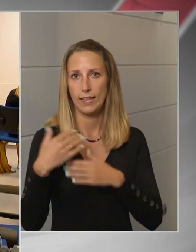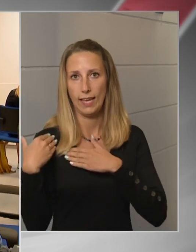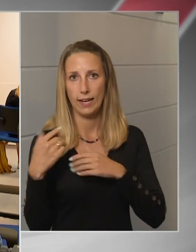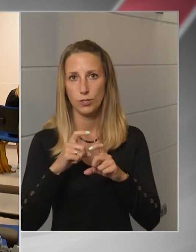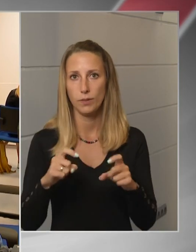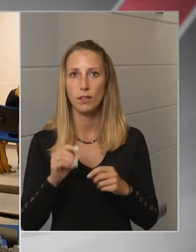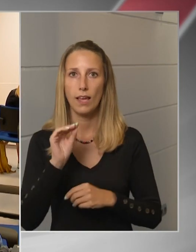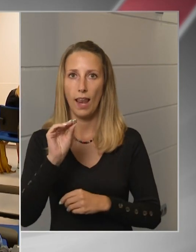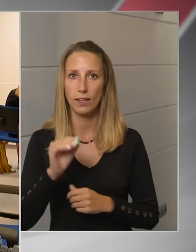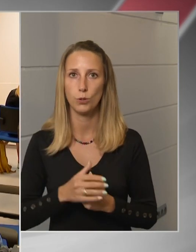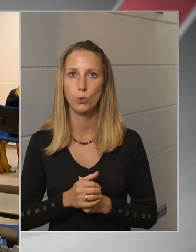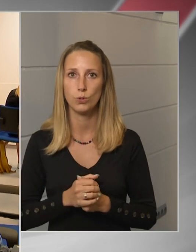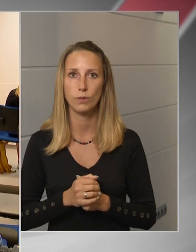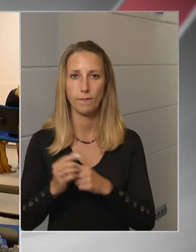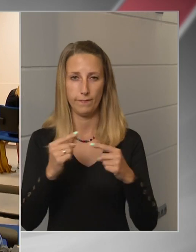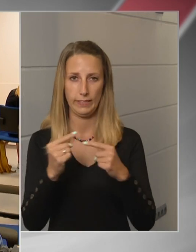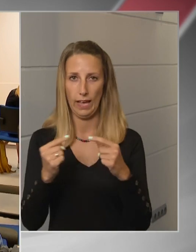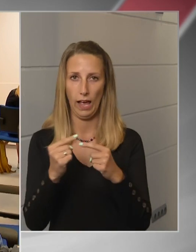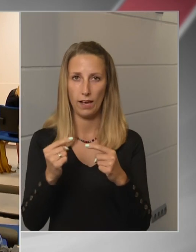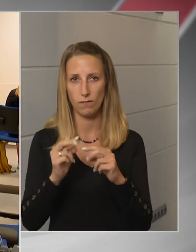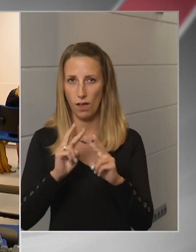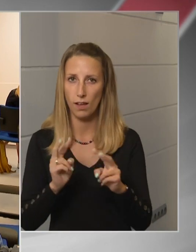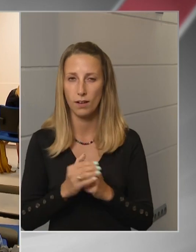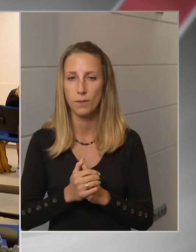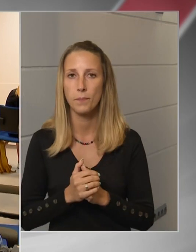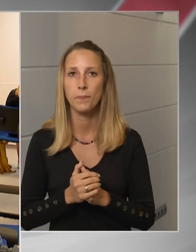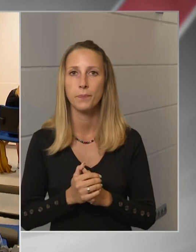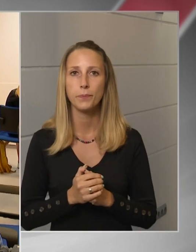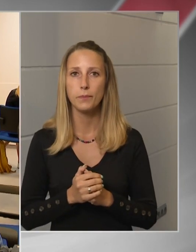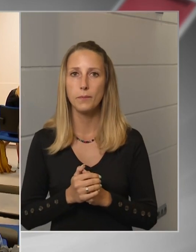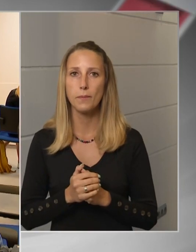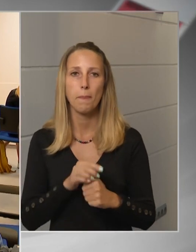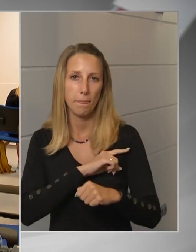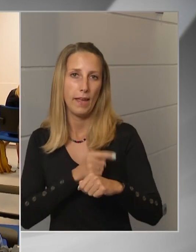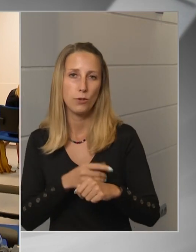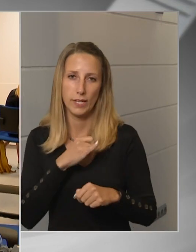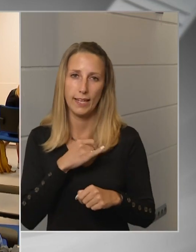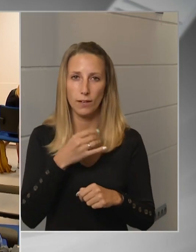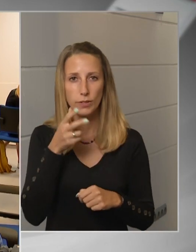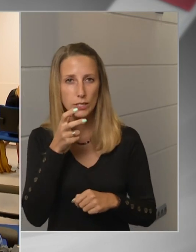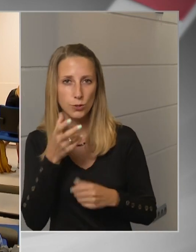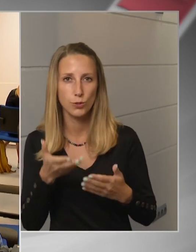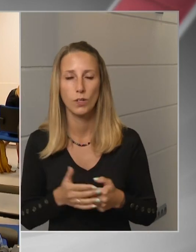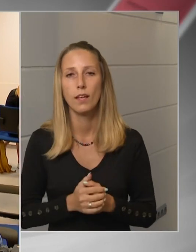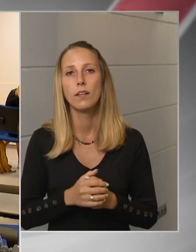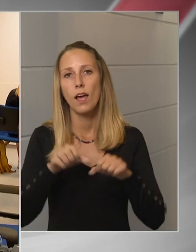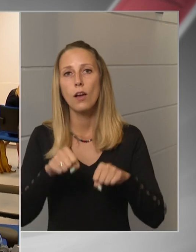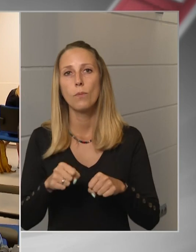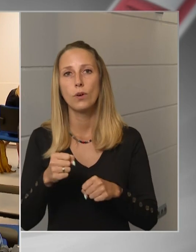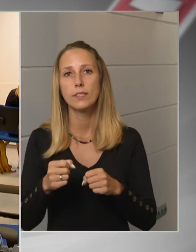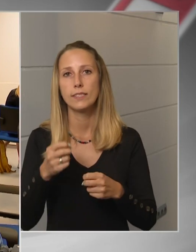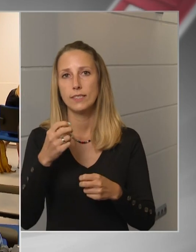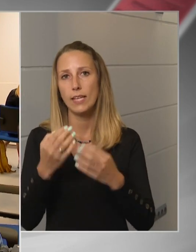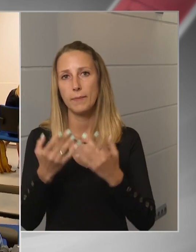jelentős vitákat szül, de legalábbis nyilván erős érdeklődést vált ki, de nyilván komoly számítások